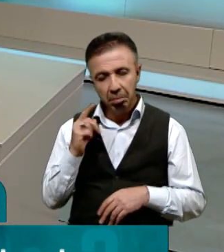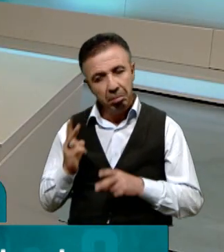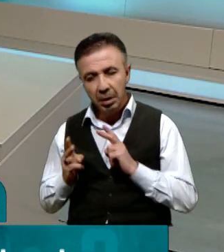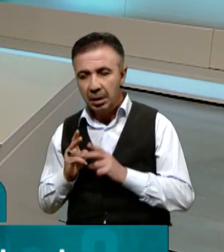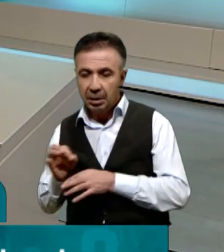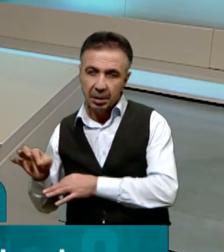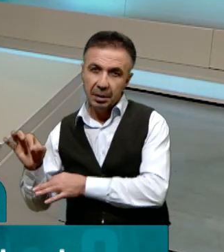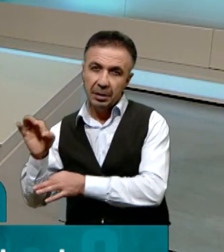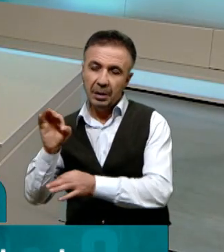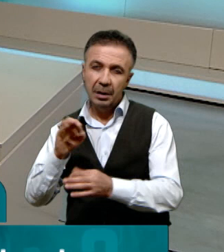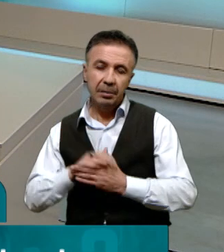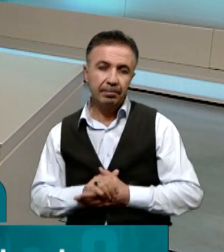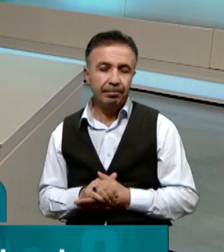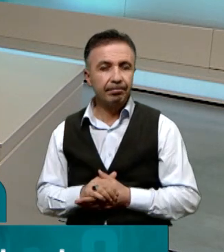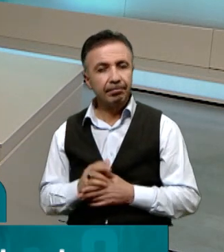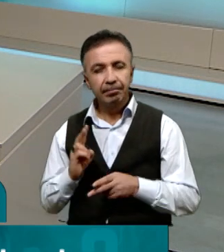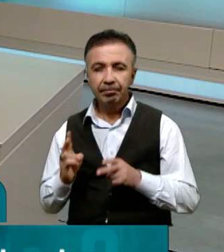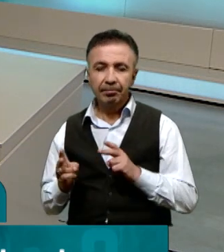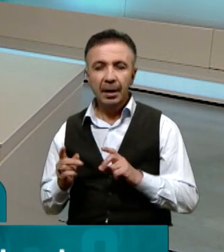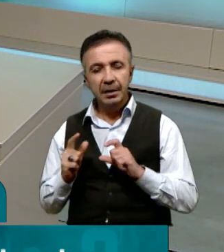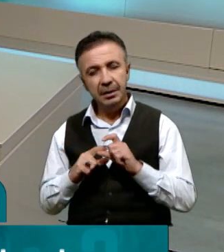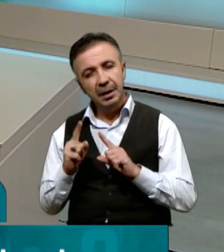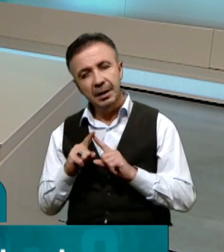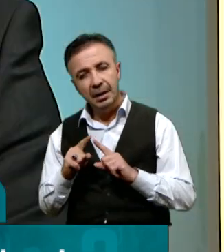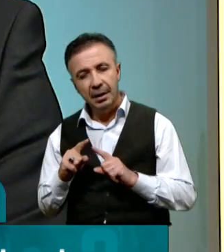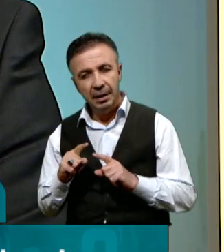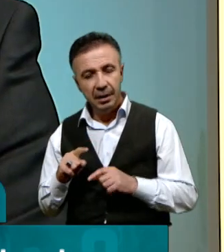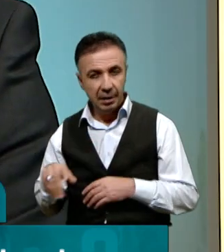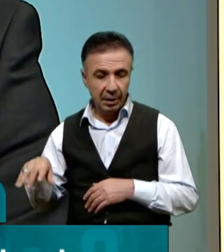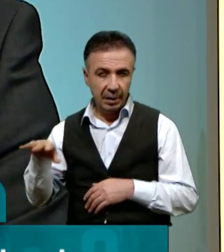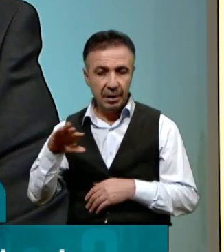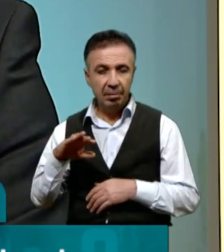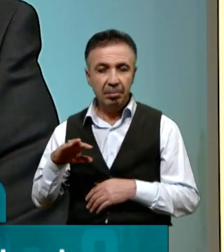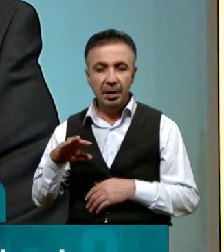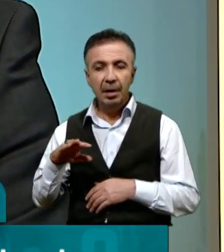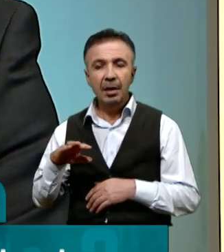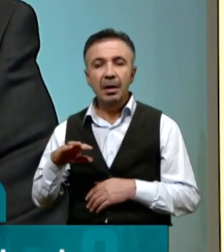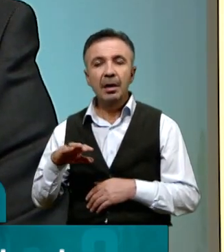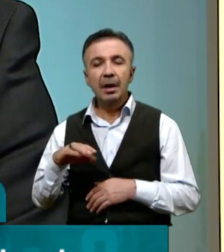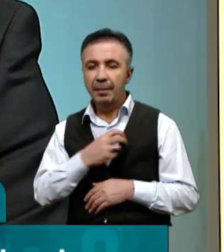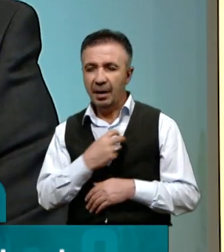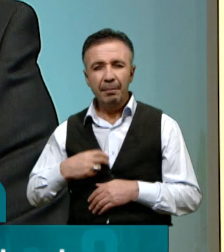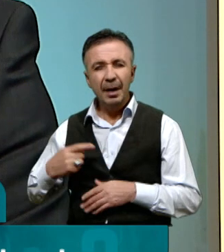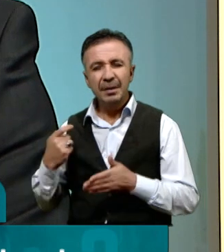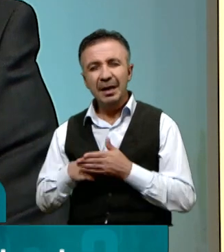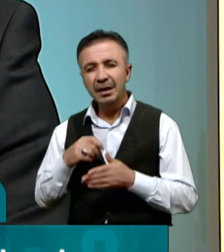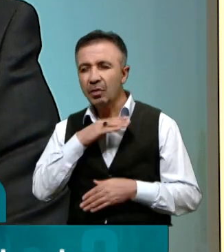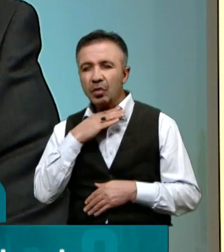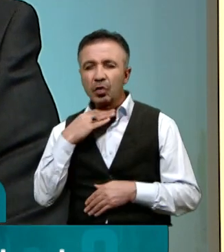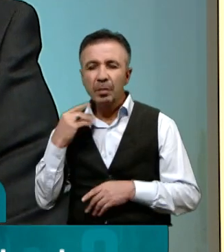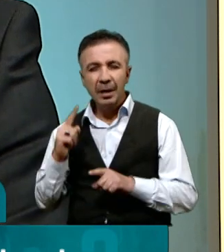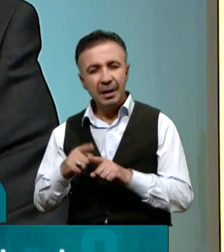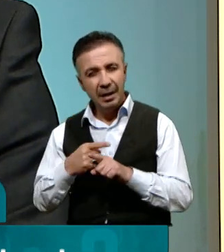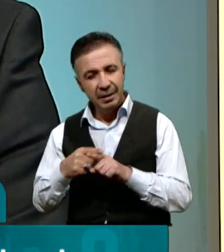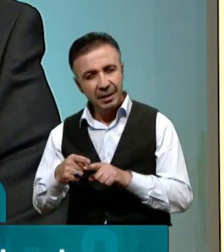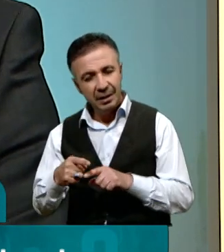bazı gruplar, efendim bazı STK'lar diyelim, bağış toplama veya kurban hissesi toplama adına ne